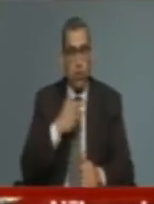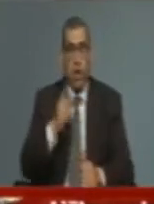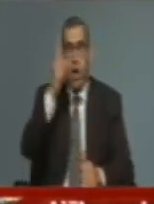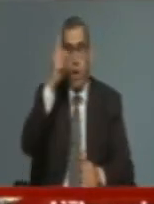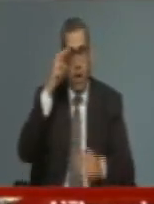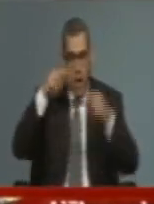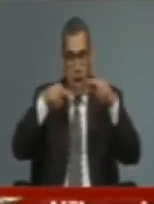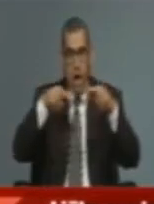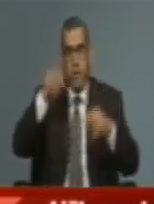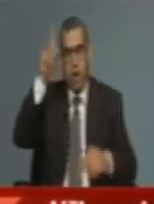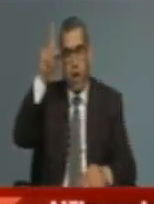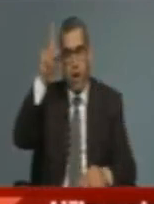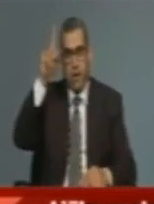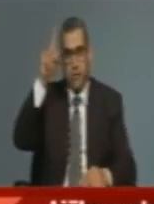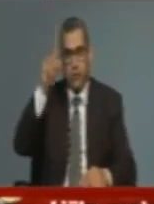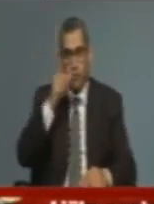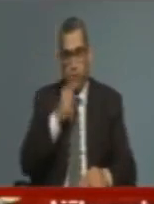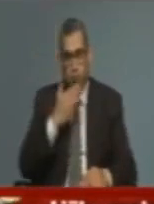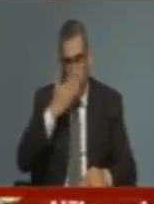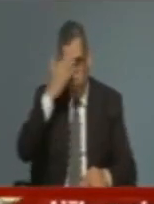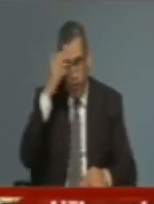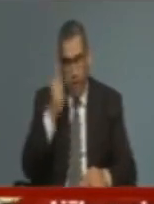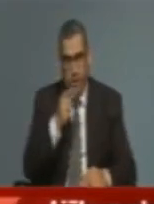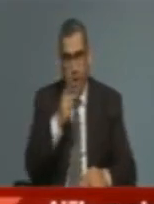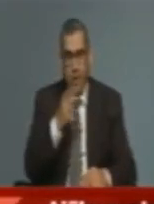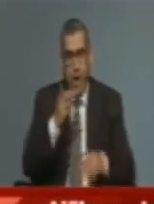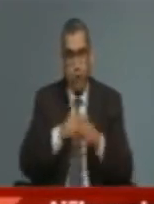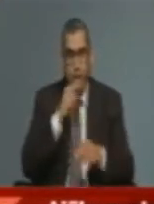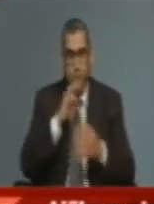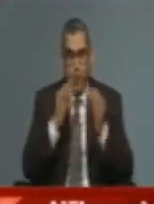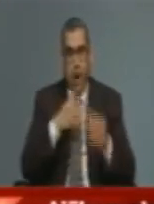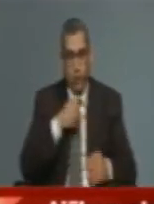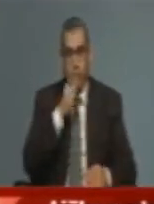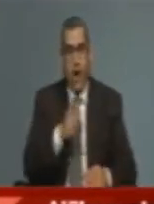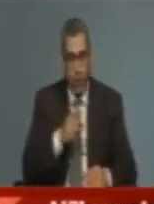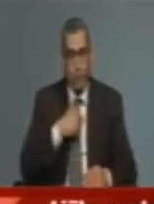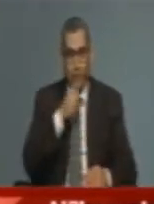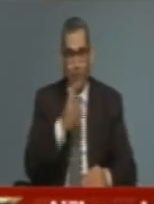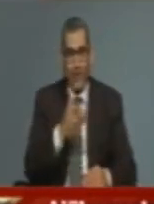يعمل إن شاء الله. كل سنة وأنت طيبة. أنت طيب. عايزة تقولي حاجة تانية؟ أيوة عاوزة أقول تأكيد.